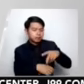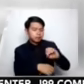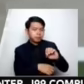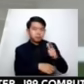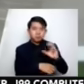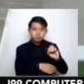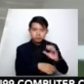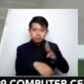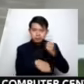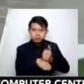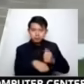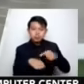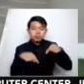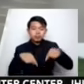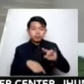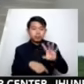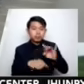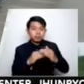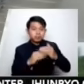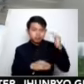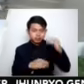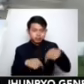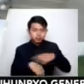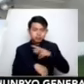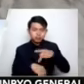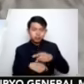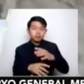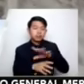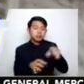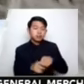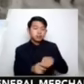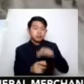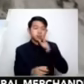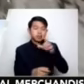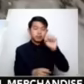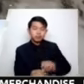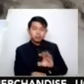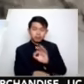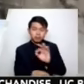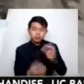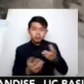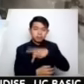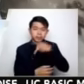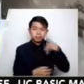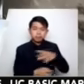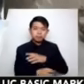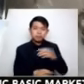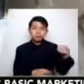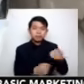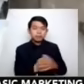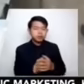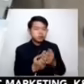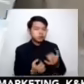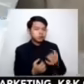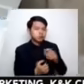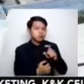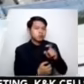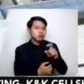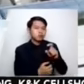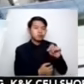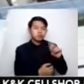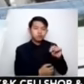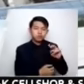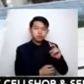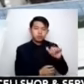bansa, kabilang ang Lucky South 99 sa Porac, Pampanga at ang dating Hongsheng Gaming na naging Zunyo 1 Technology sa Bamban, Tarlac